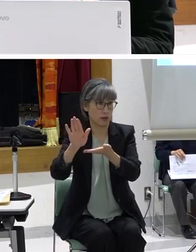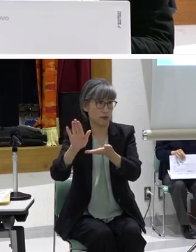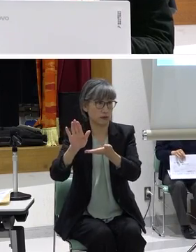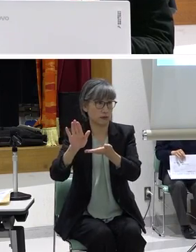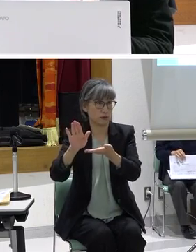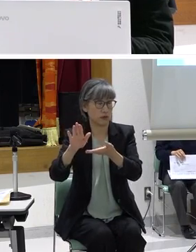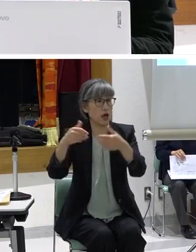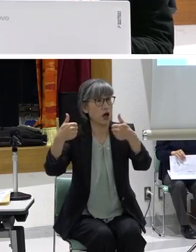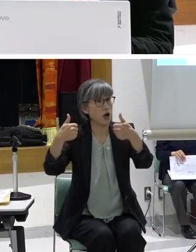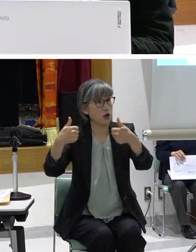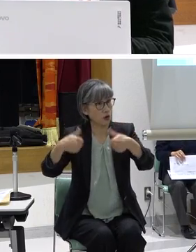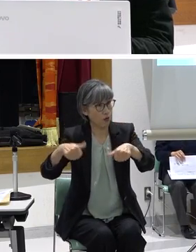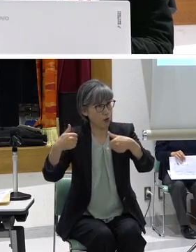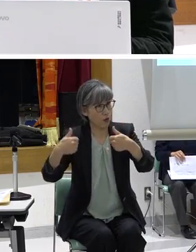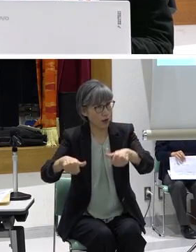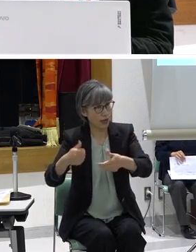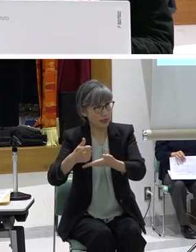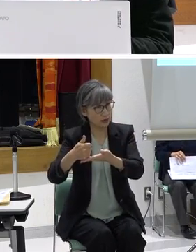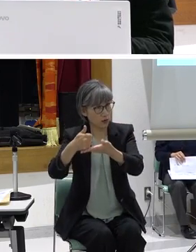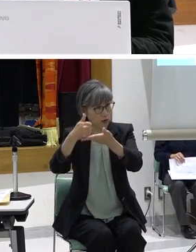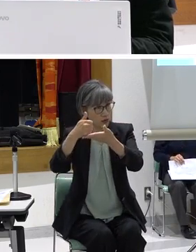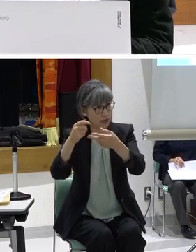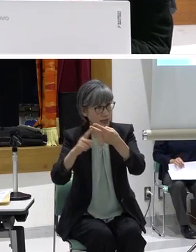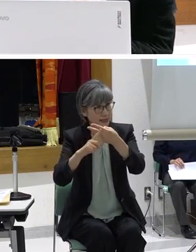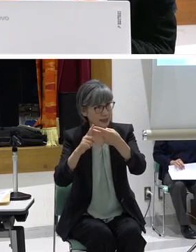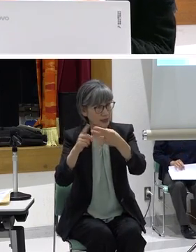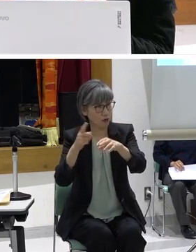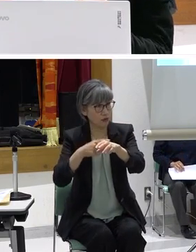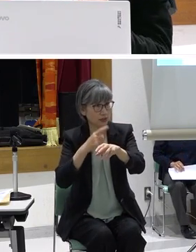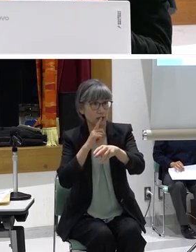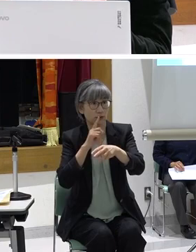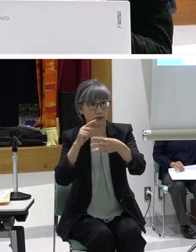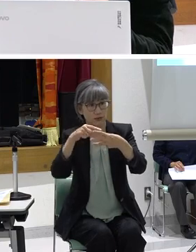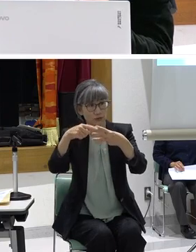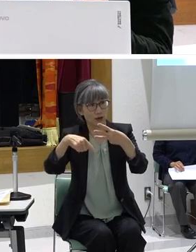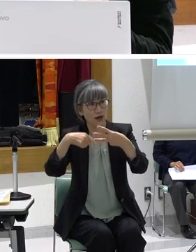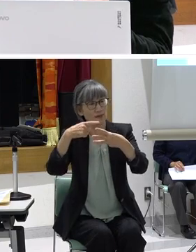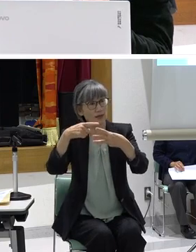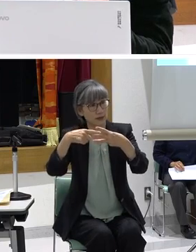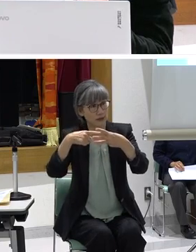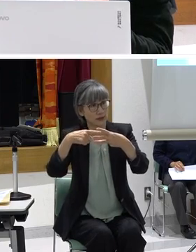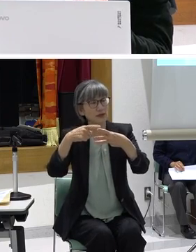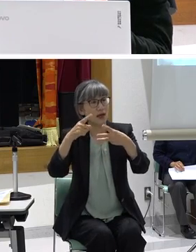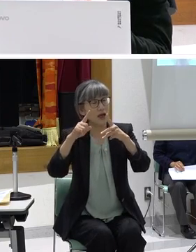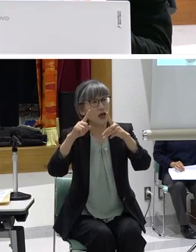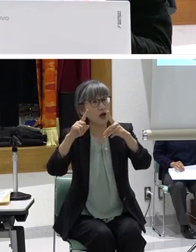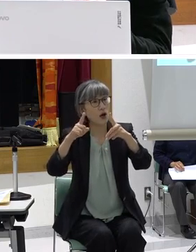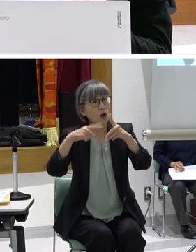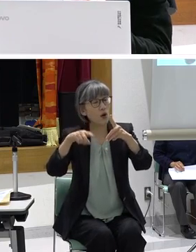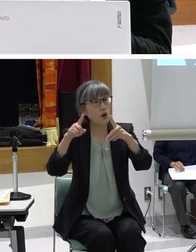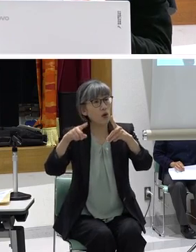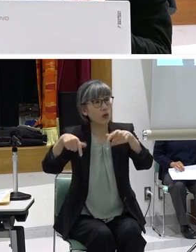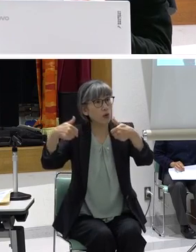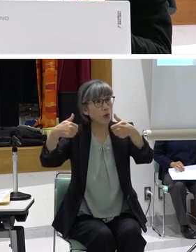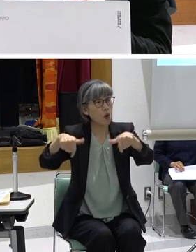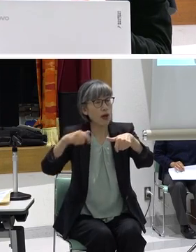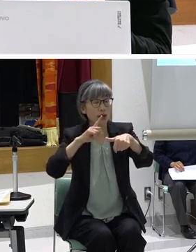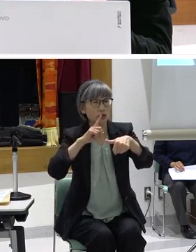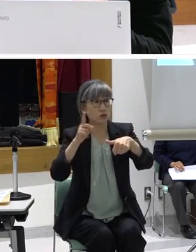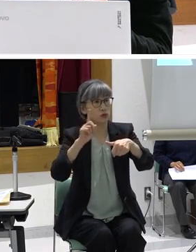公平、尊厳、機能性ということで、特に例えば公平というところでどんなことが書かれているかという